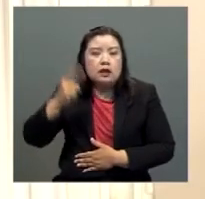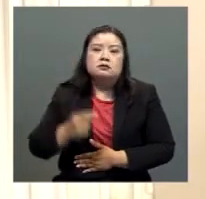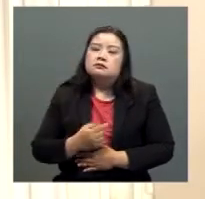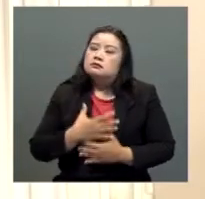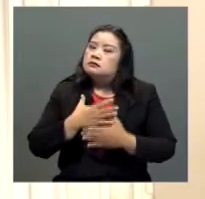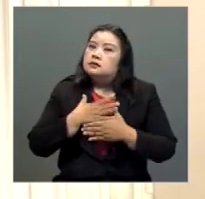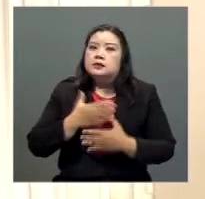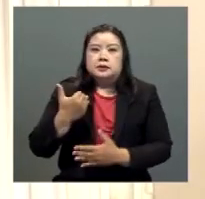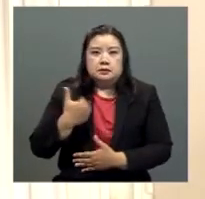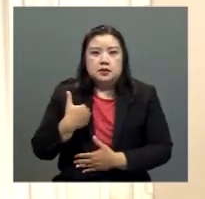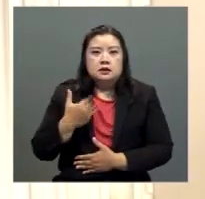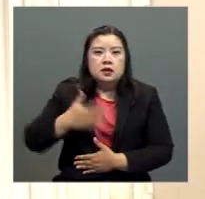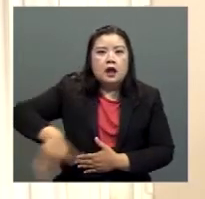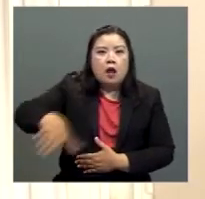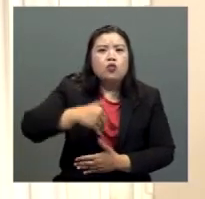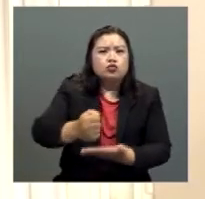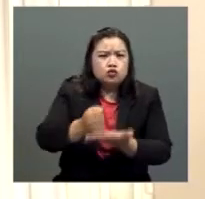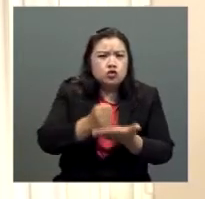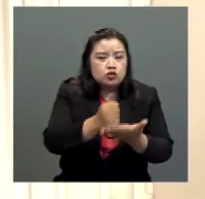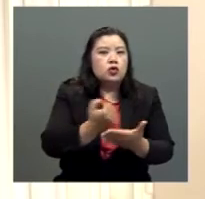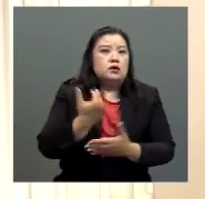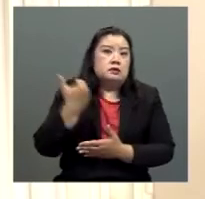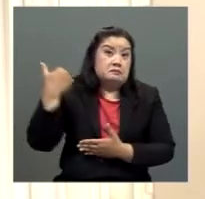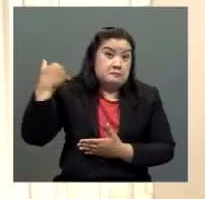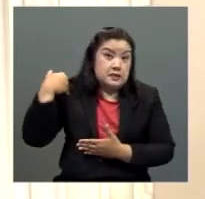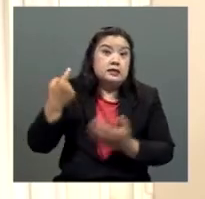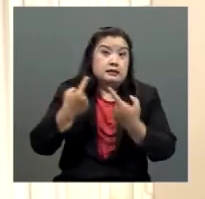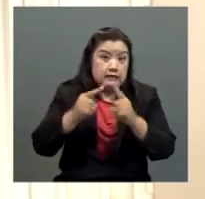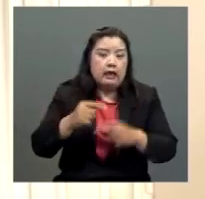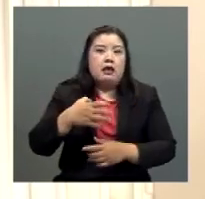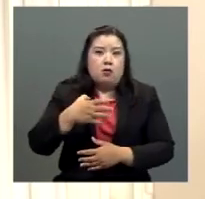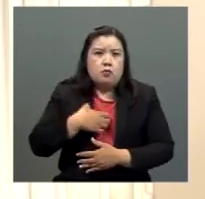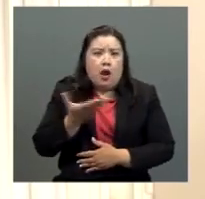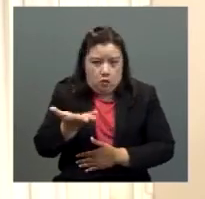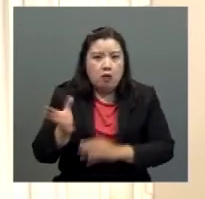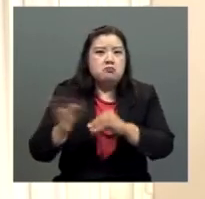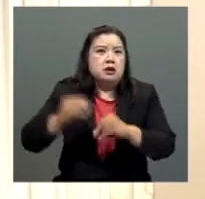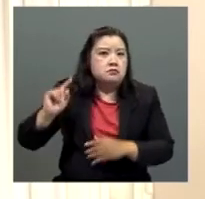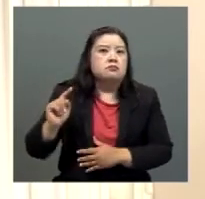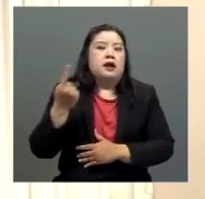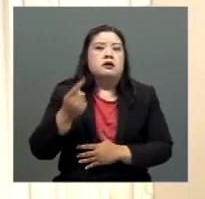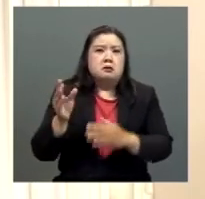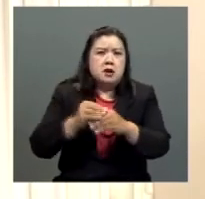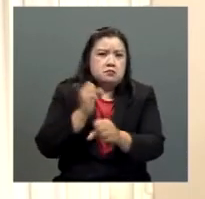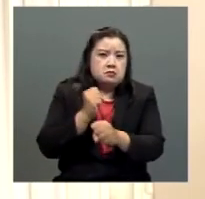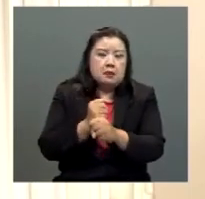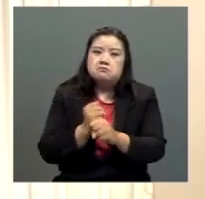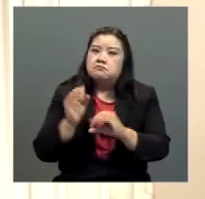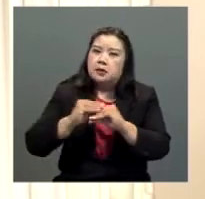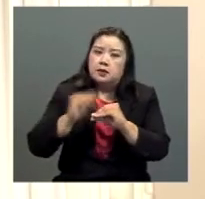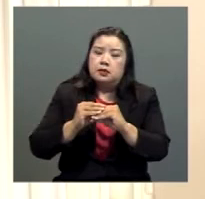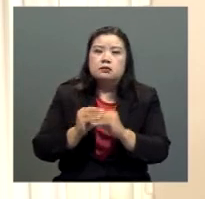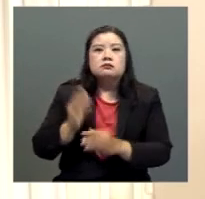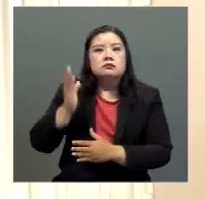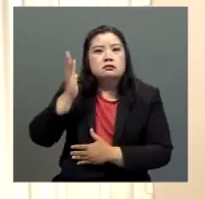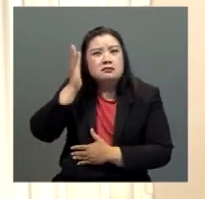ที่หลายท่านได้ลงมือทำไปแล้วหลายเรื่องแต่ผมต้องการให้ทุกท่านทำเพิ่มเติมมากกว่าที่ท่านได้ทำไปแล้วผมรู้ว่าทุกท่